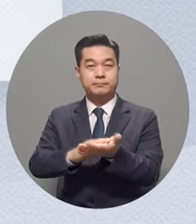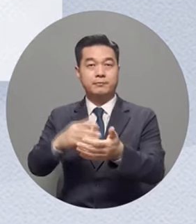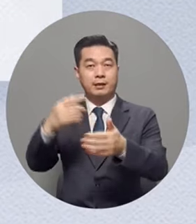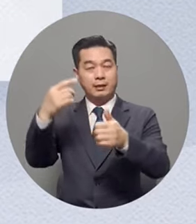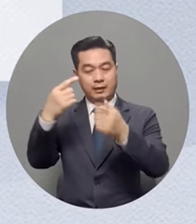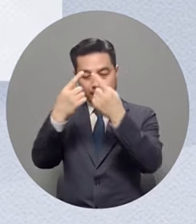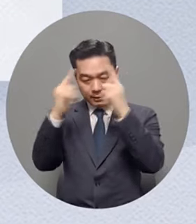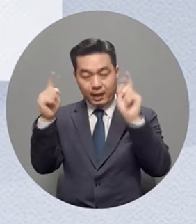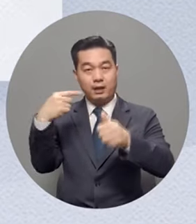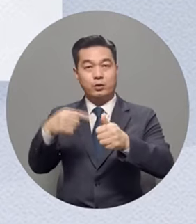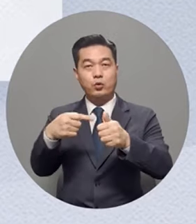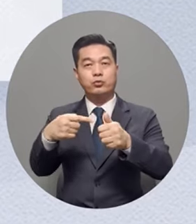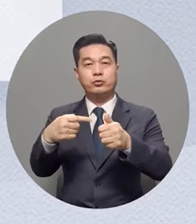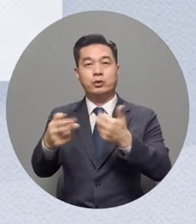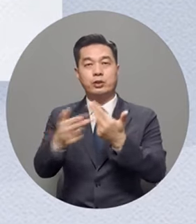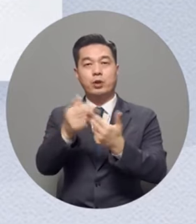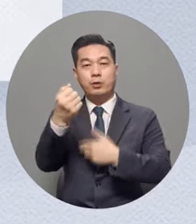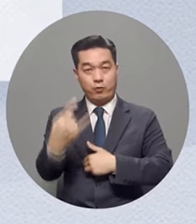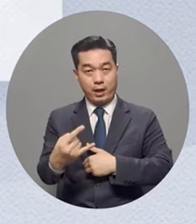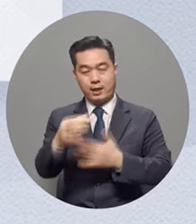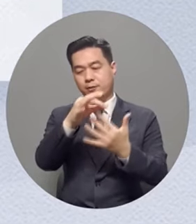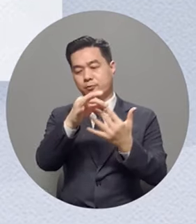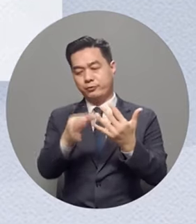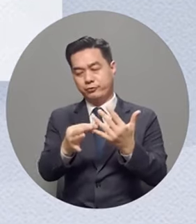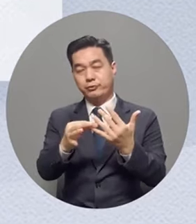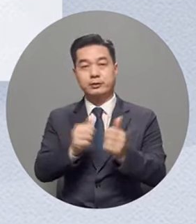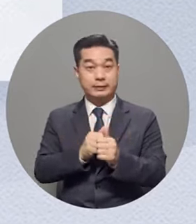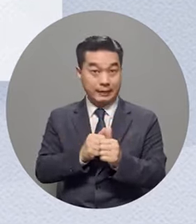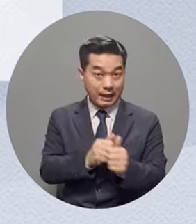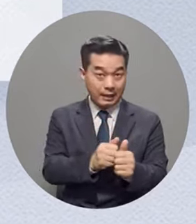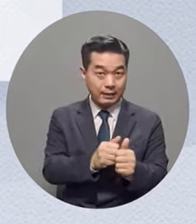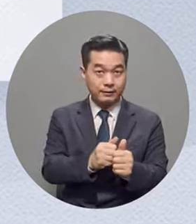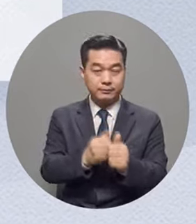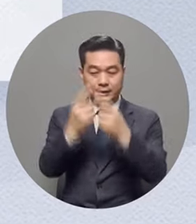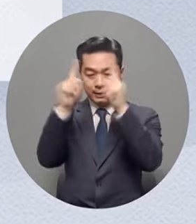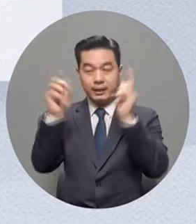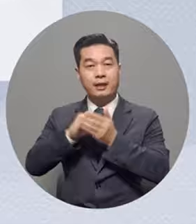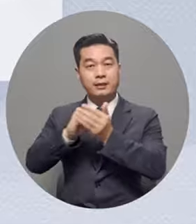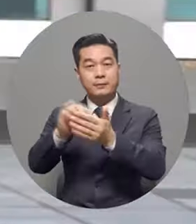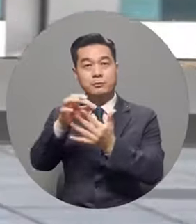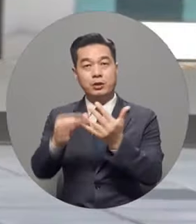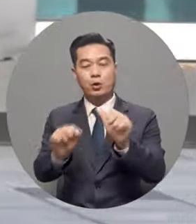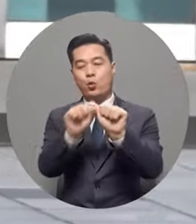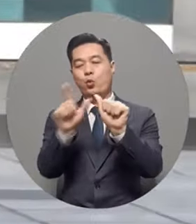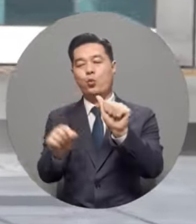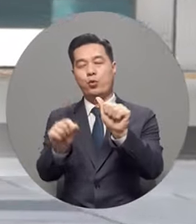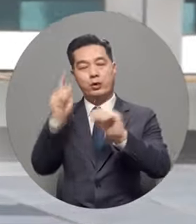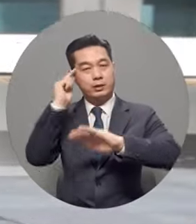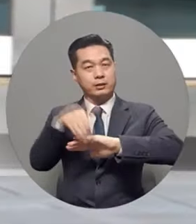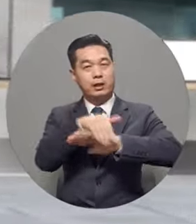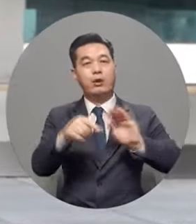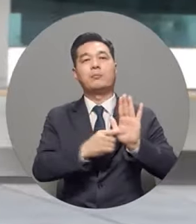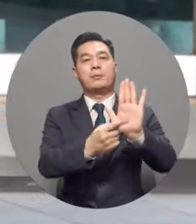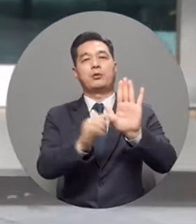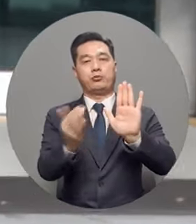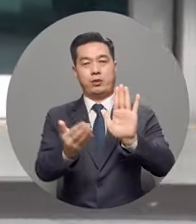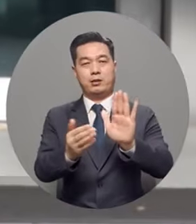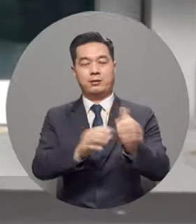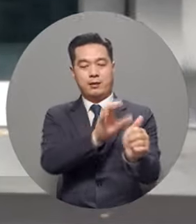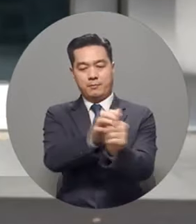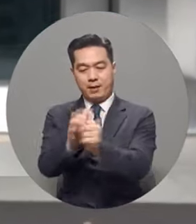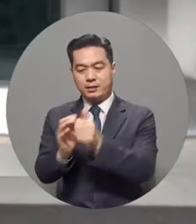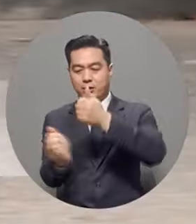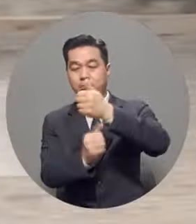절차를 밟습니다 공식적인 대입전형 시행 계획은 5월에 발표됩니다 의대정원 배정 심사 위원회를 연지